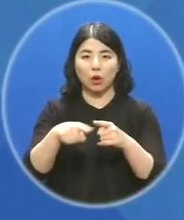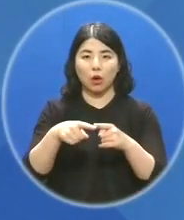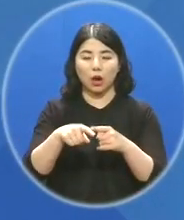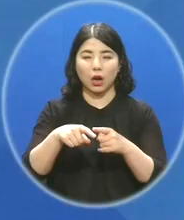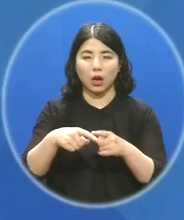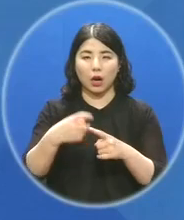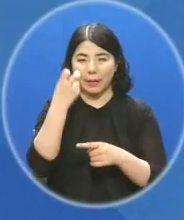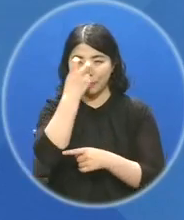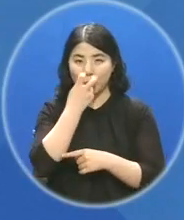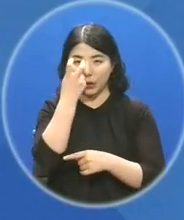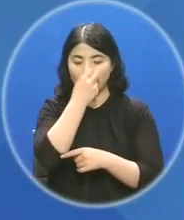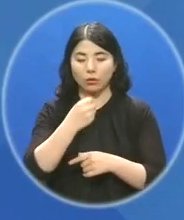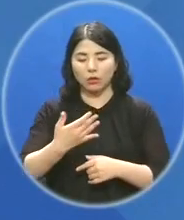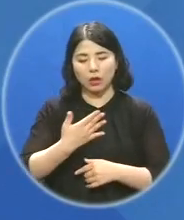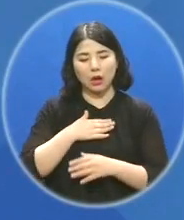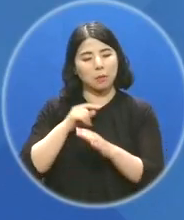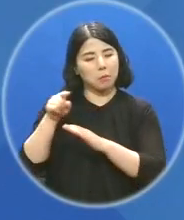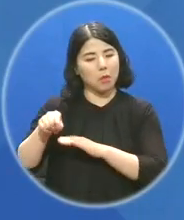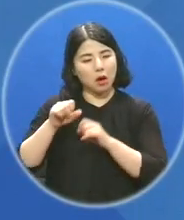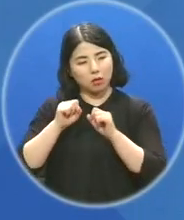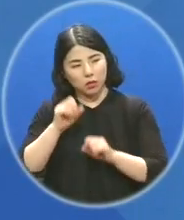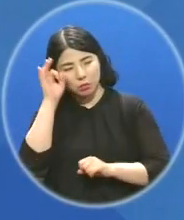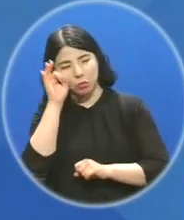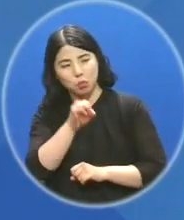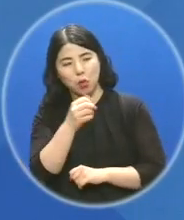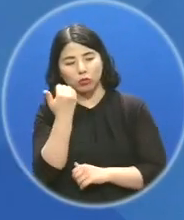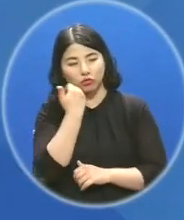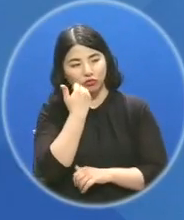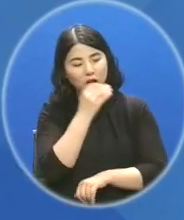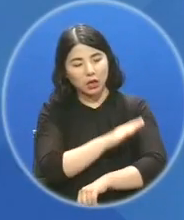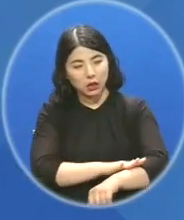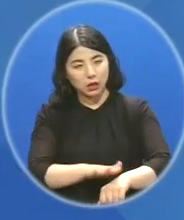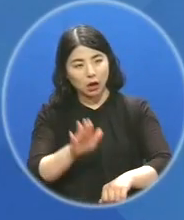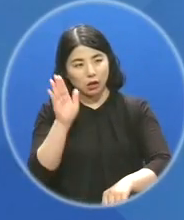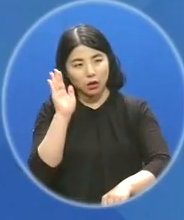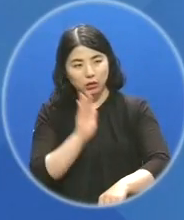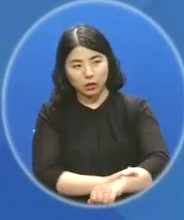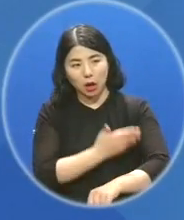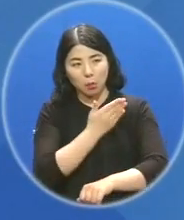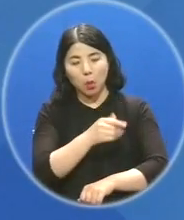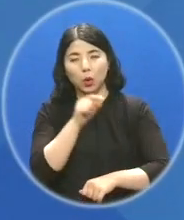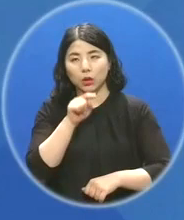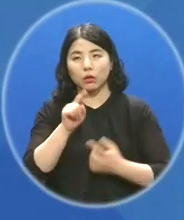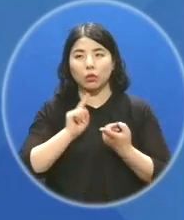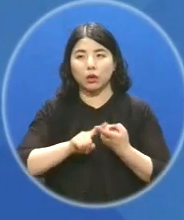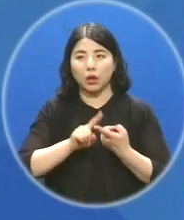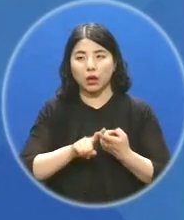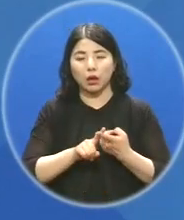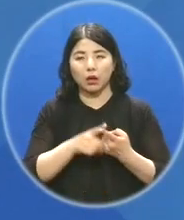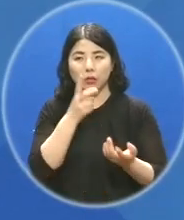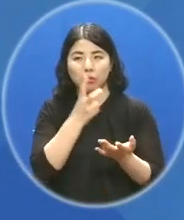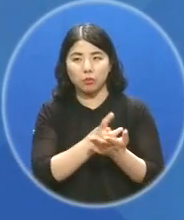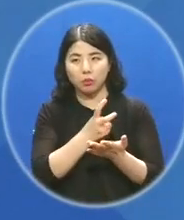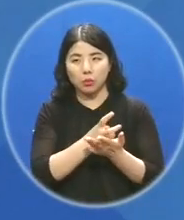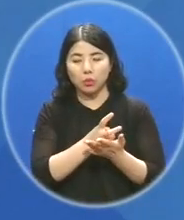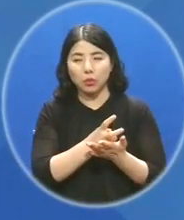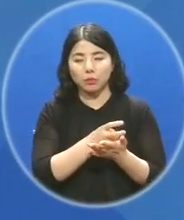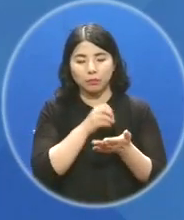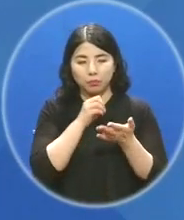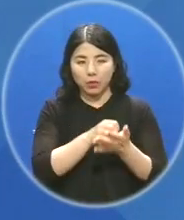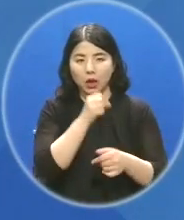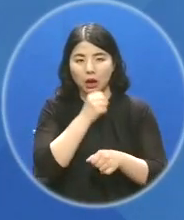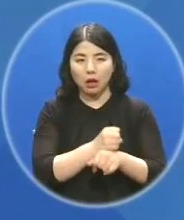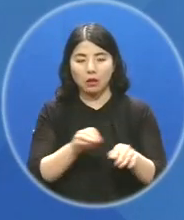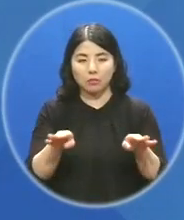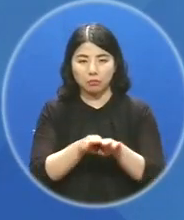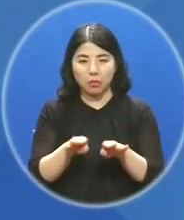모니터링. 제가 바깥에 있어 보니까 어느 의원이 잘하는지 잘못하는지 이게 뭐 조례 발의 건수, 출석 일수 여러